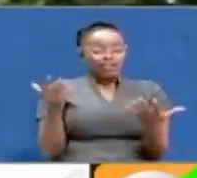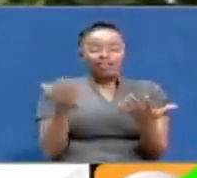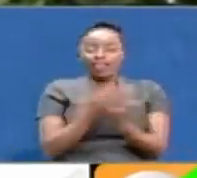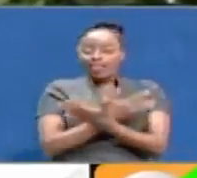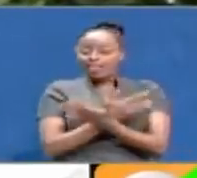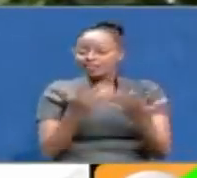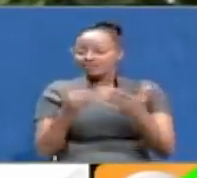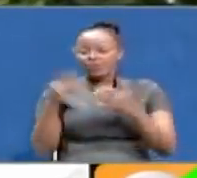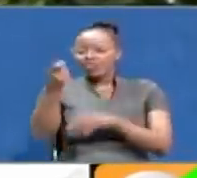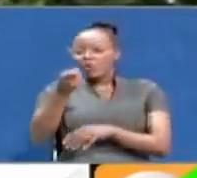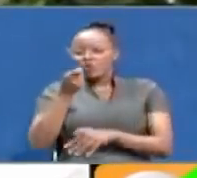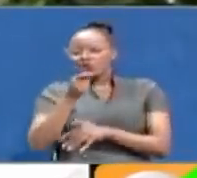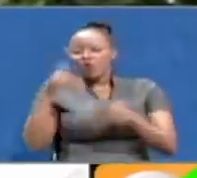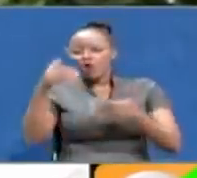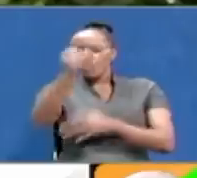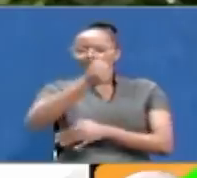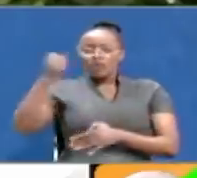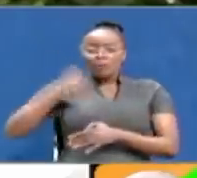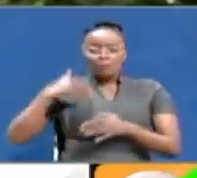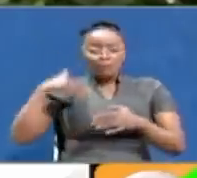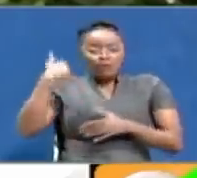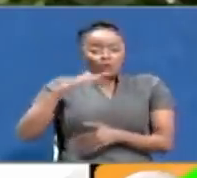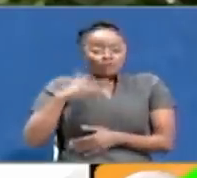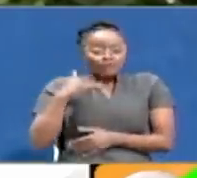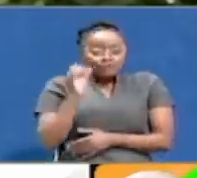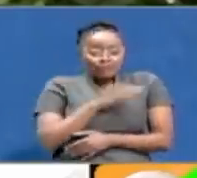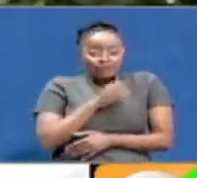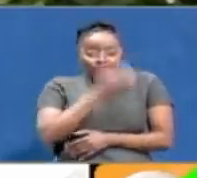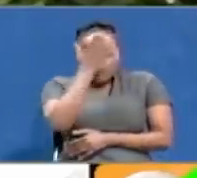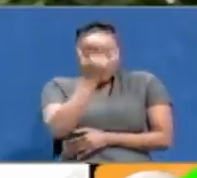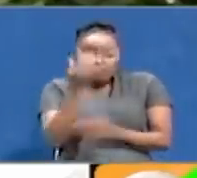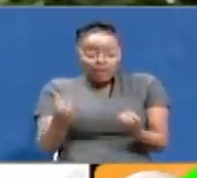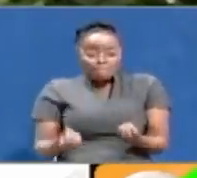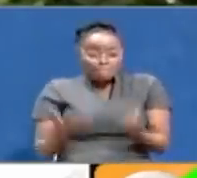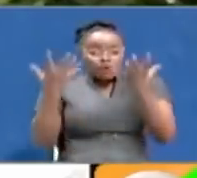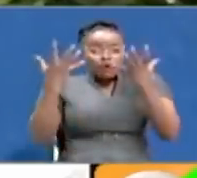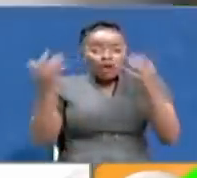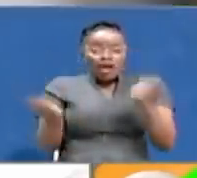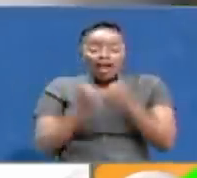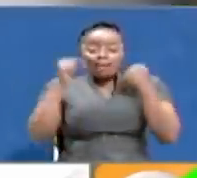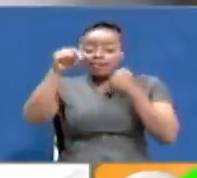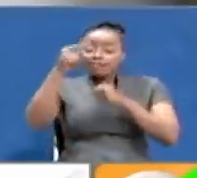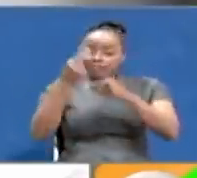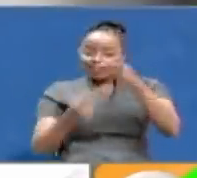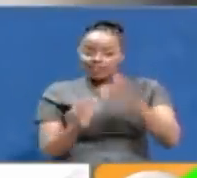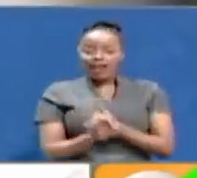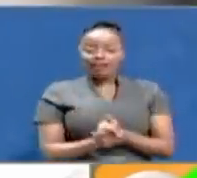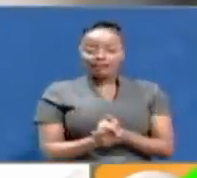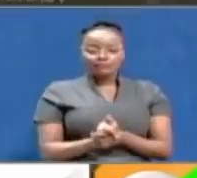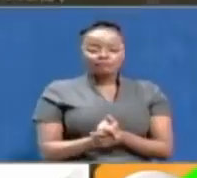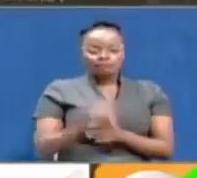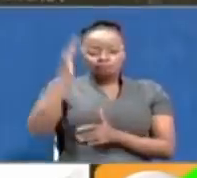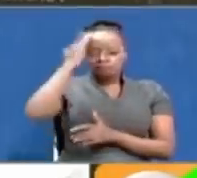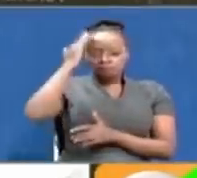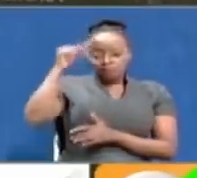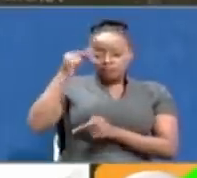kitu mlango, dirisha, anything, mimi huwa nashtuka kwa sababu ya ule mlipuko ambao ulitokea hapo mwaka huo. Licha ya